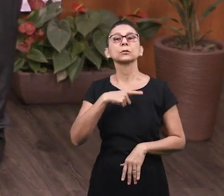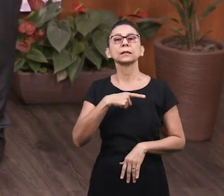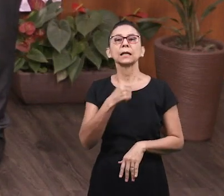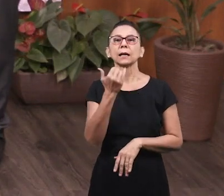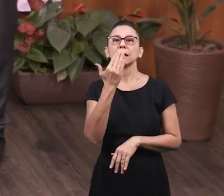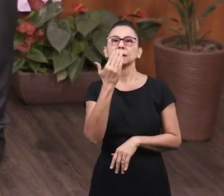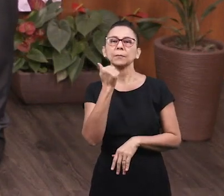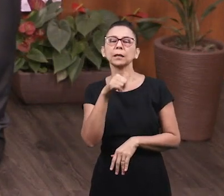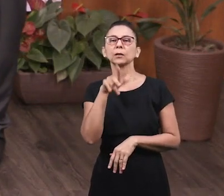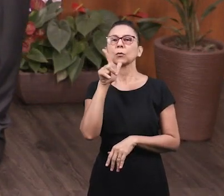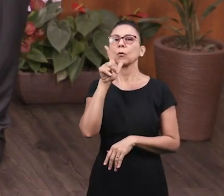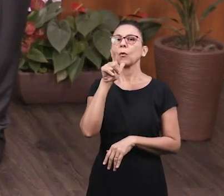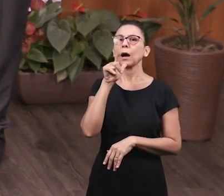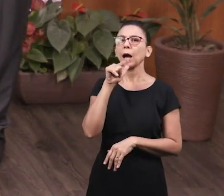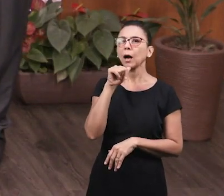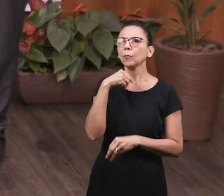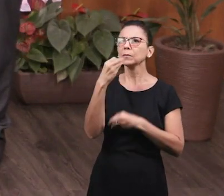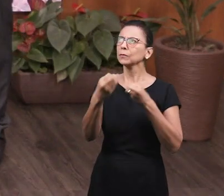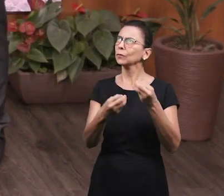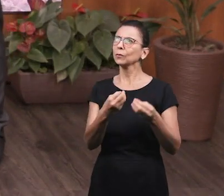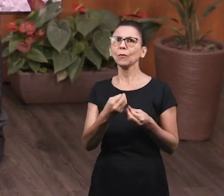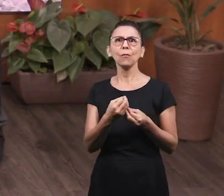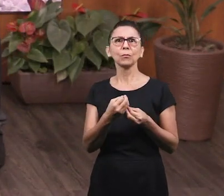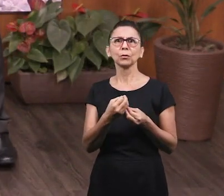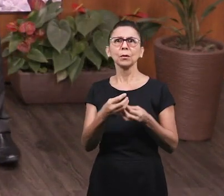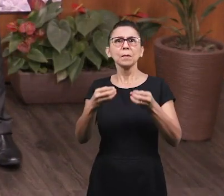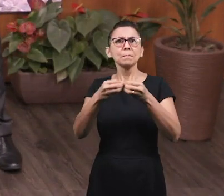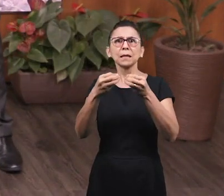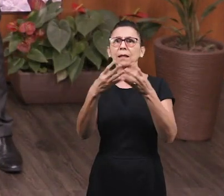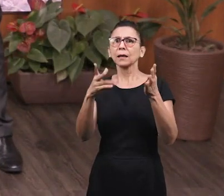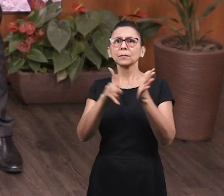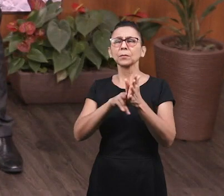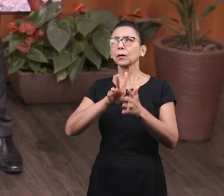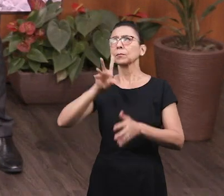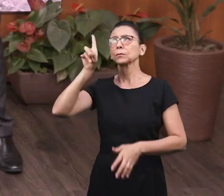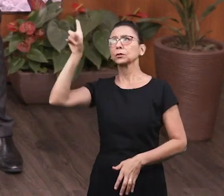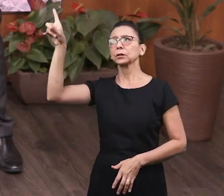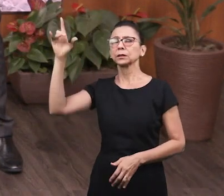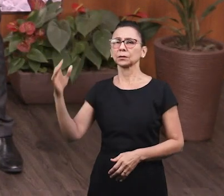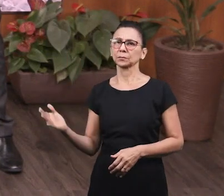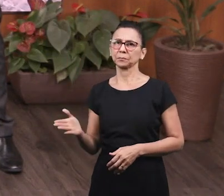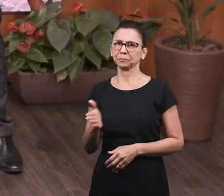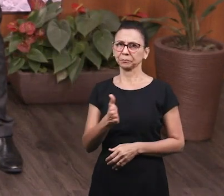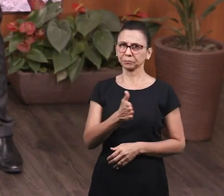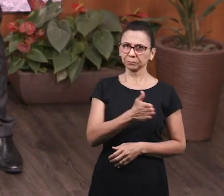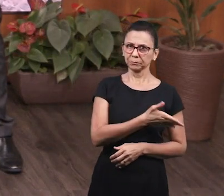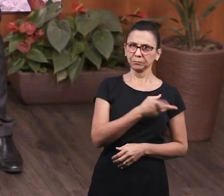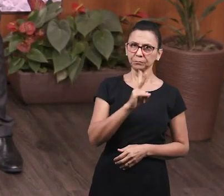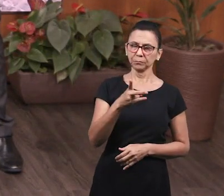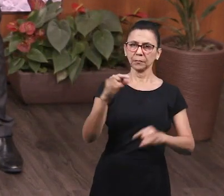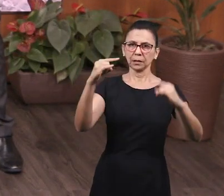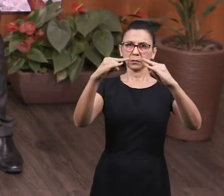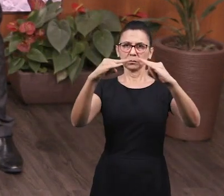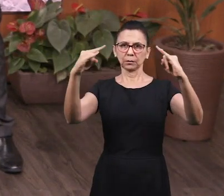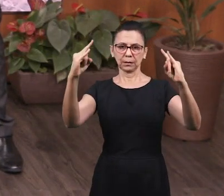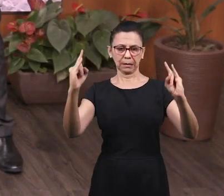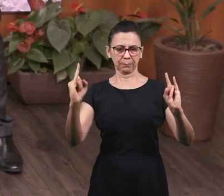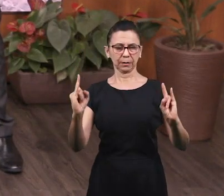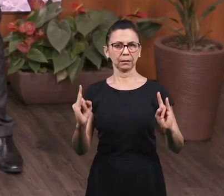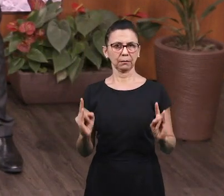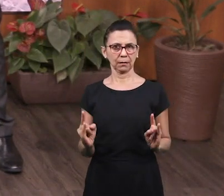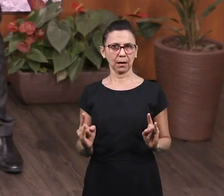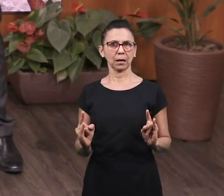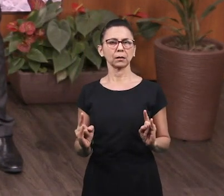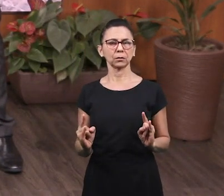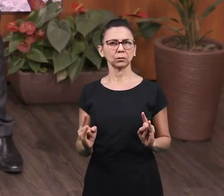désert, il avait la nourriture, l'eau, tout donné par le miracle de Dieu. En revenant au tabernacle, dans tout